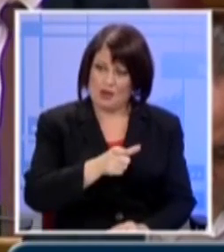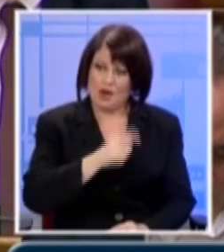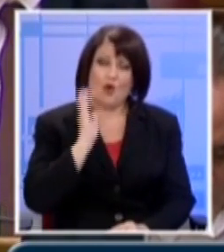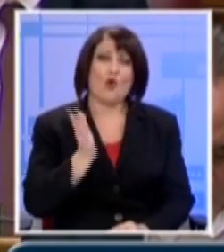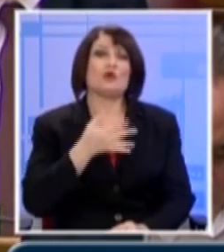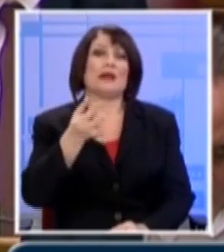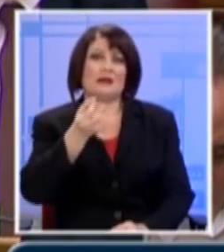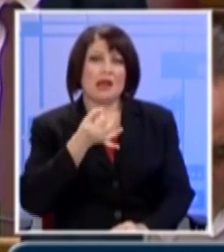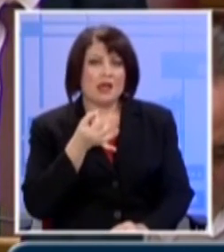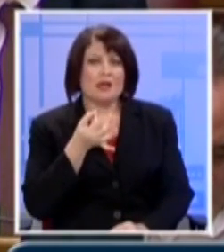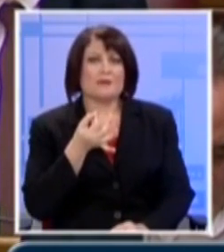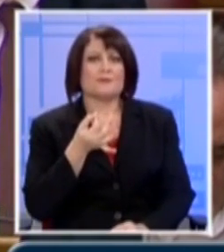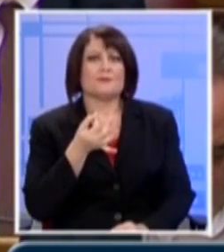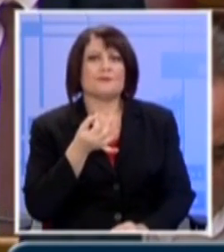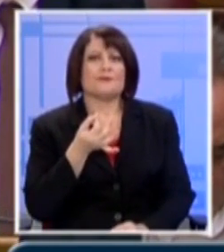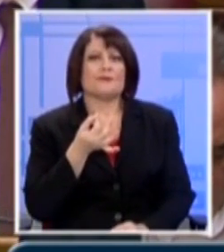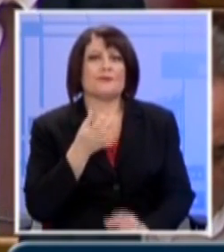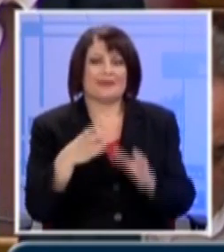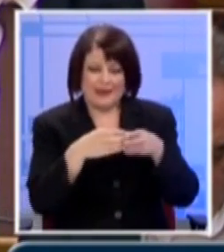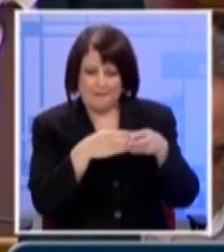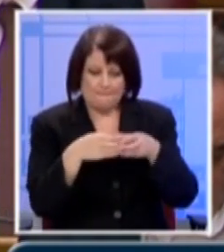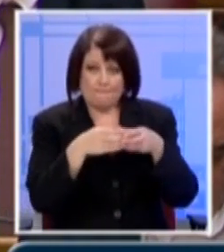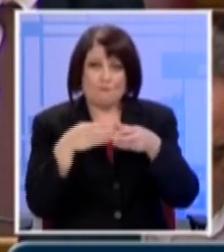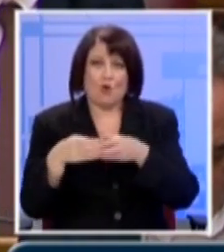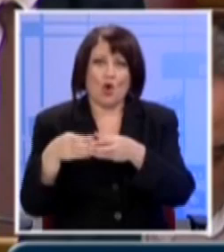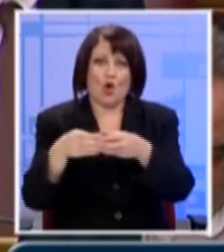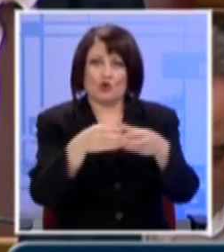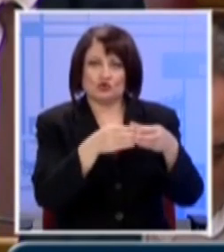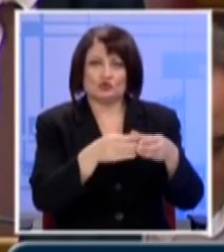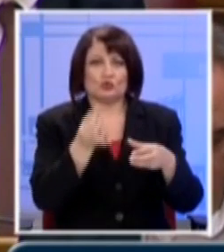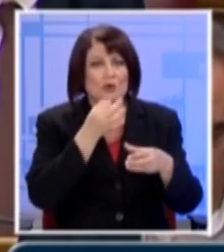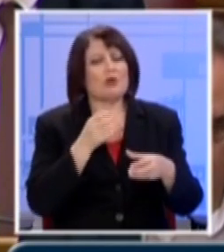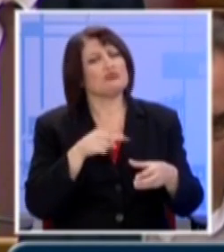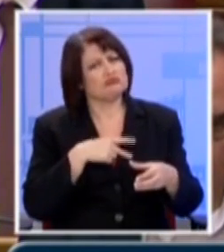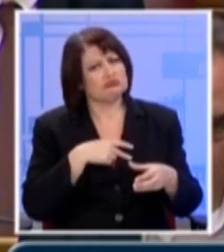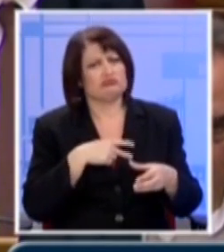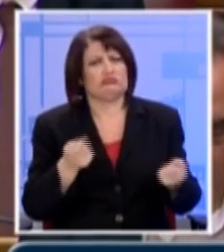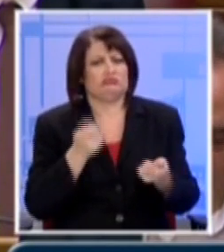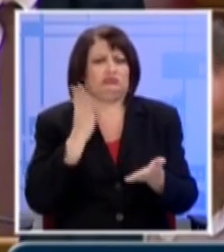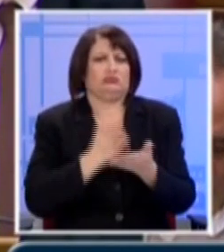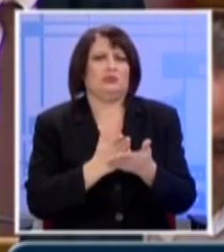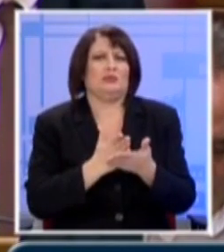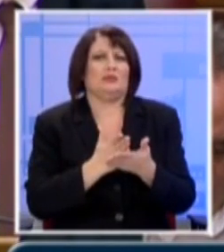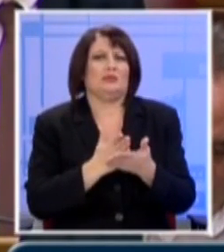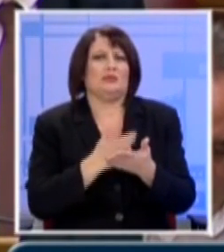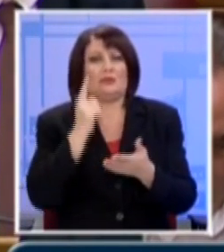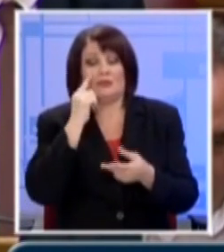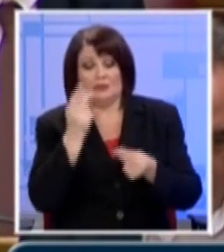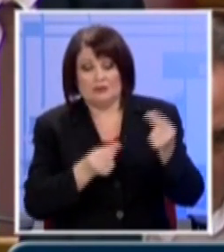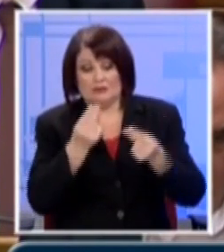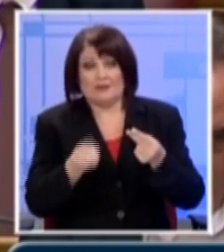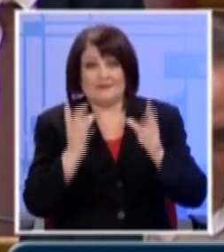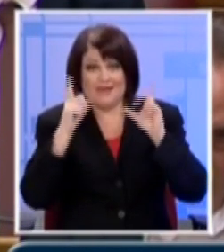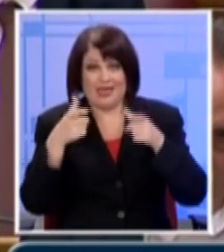όταν αναφέρεται στον πόλο, στους πόλους, καλά κάνει, αφού έτσι επιλέγει, να συναριθμείται με τη